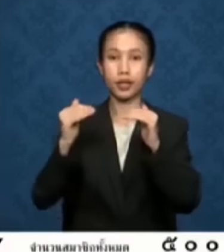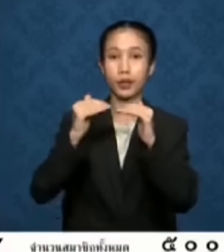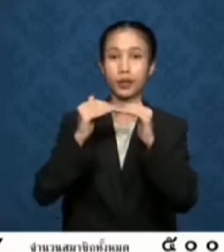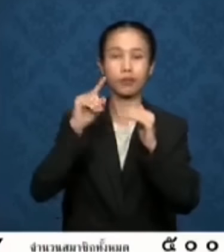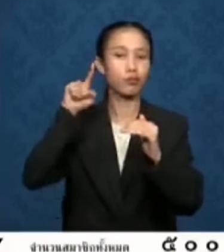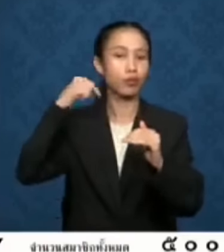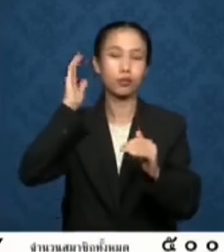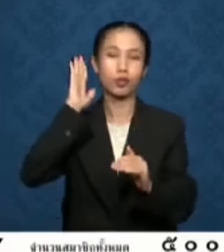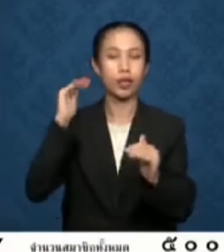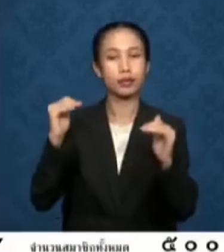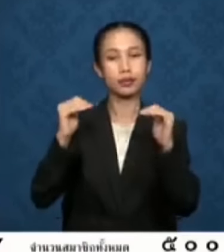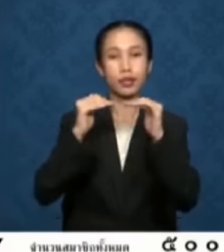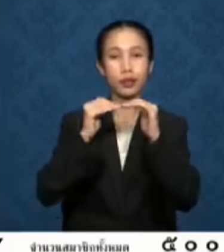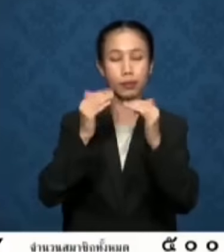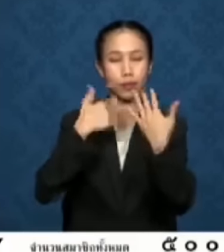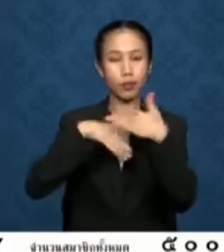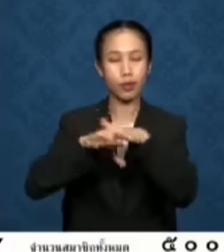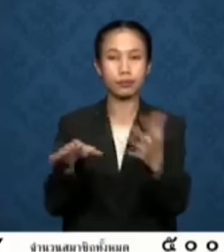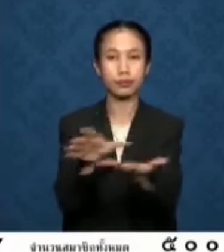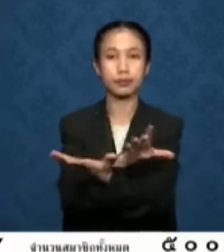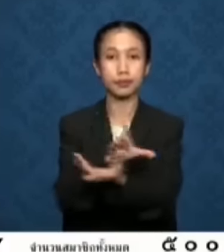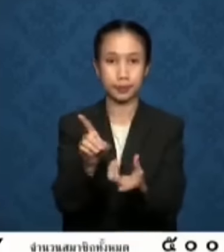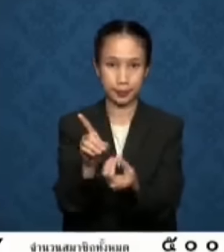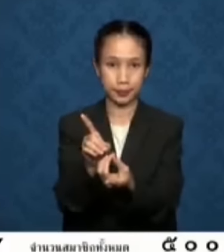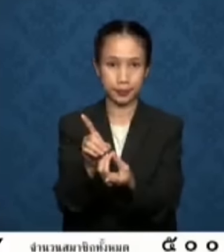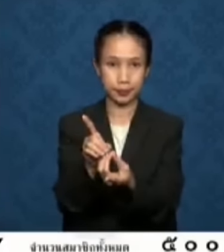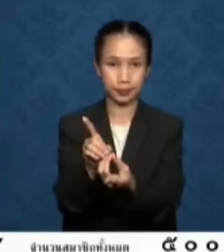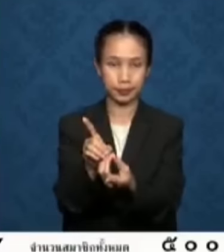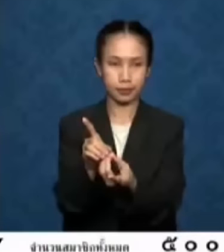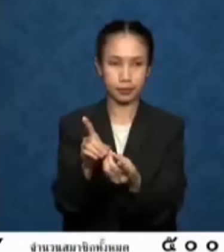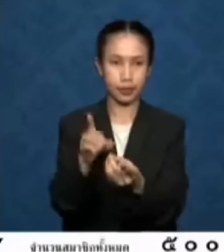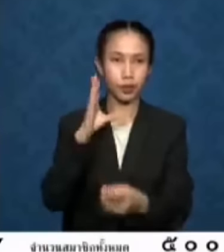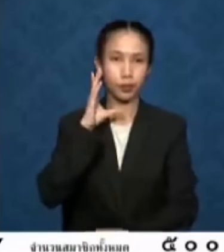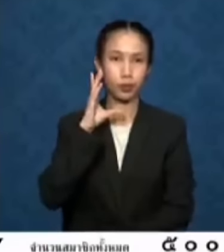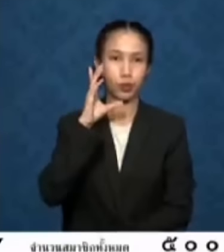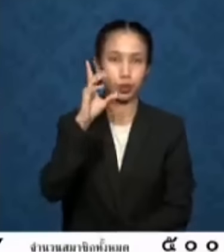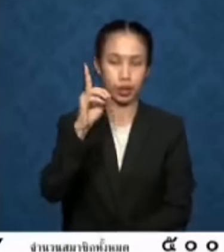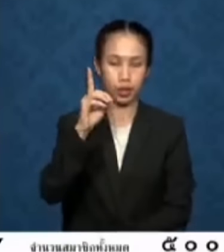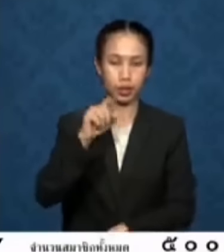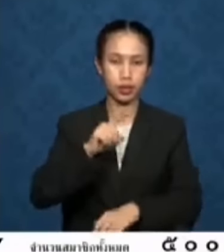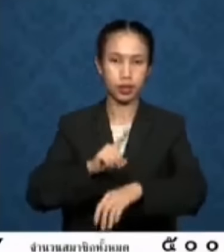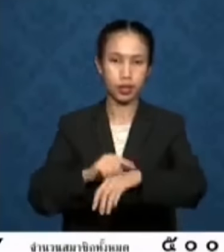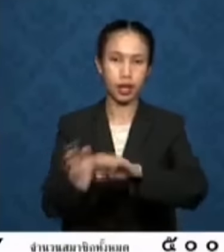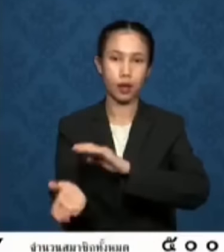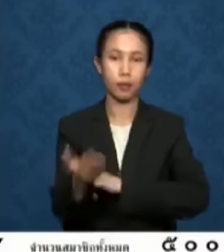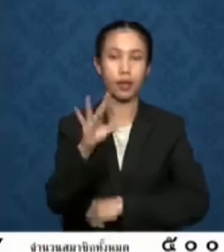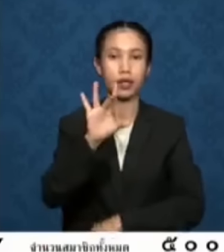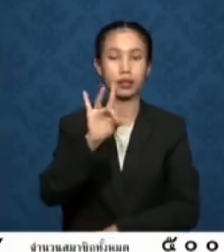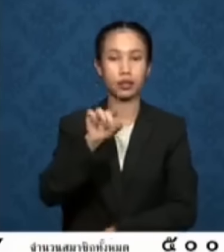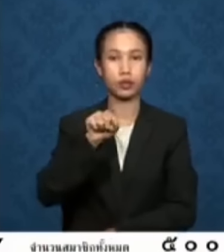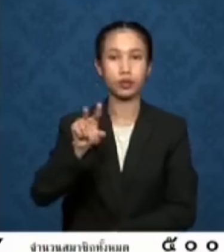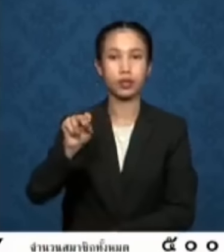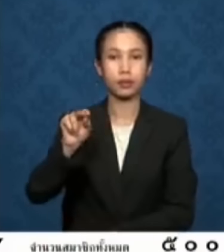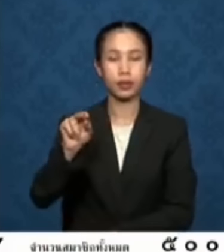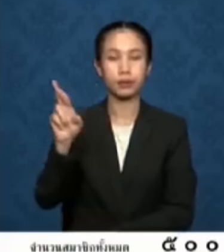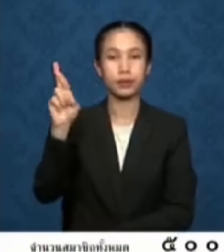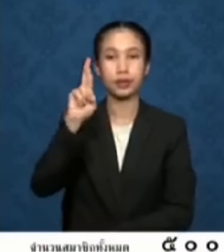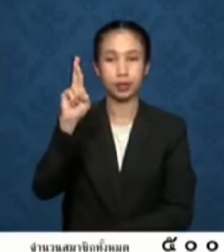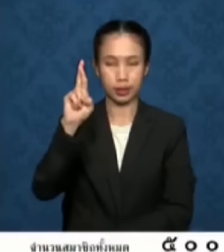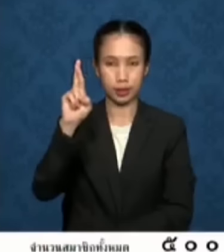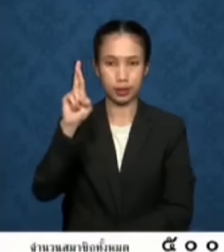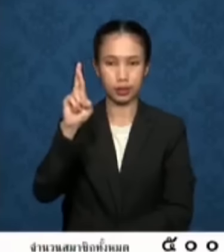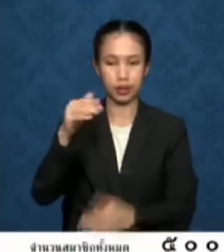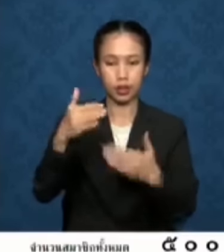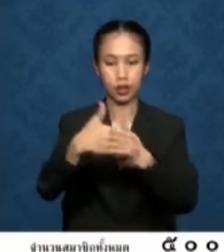ศและการมีส่วนร่วมทางสังคมนะครับจัดในวันพรุ่งนี้ครับ8:30 น.ถึง12:00 น.